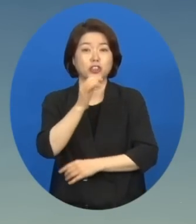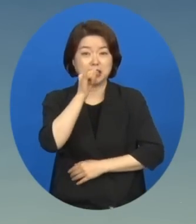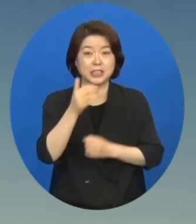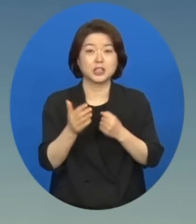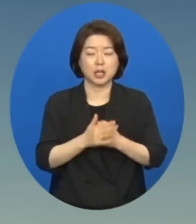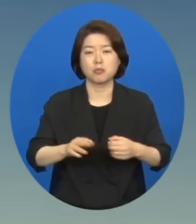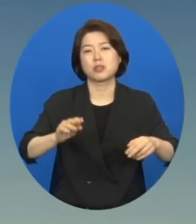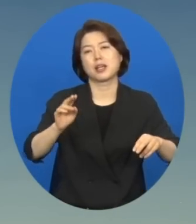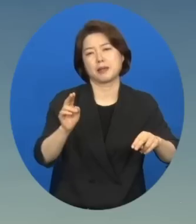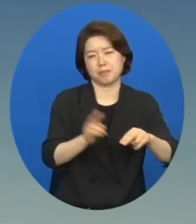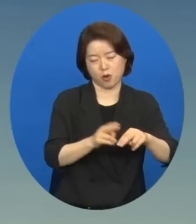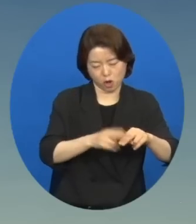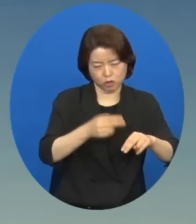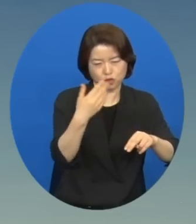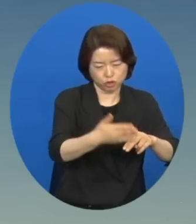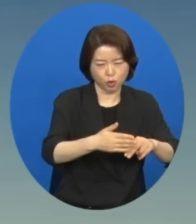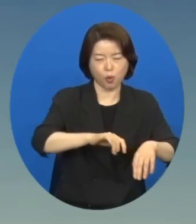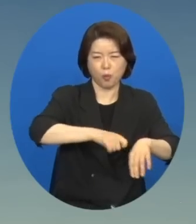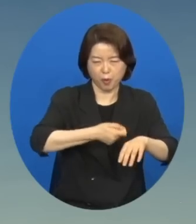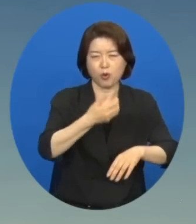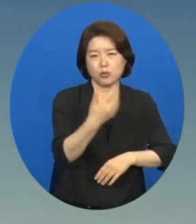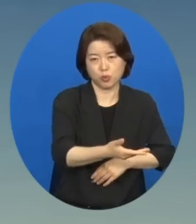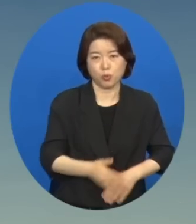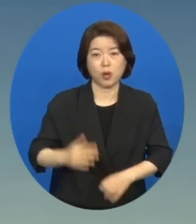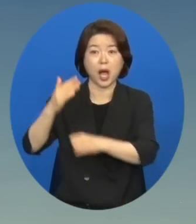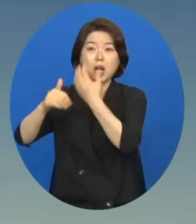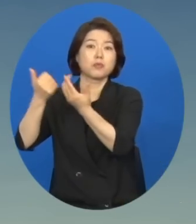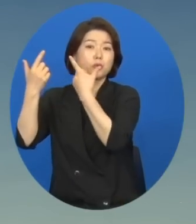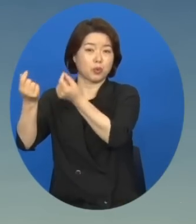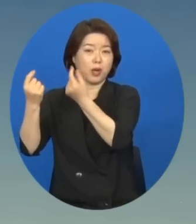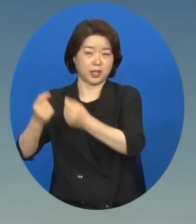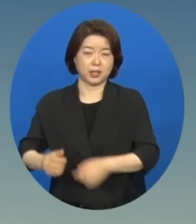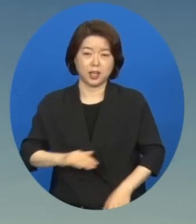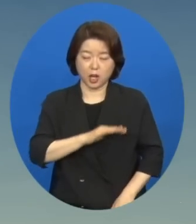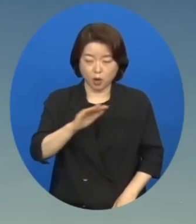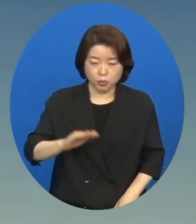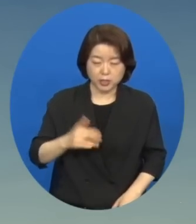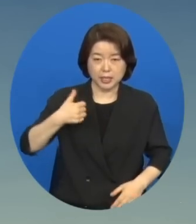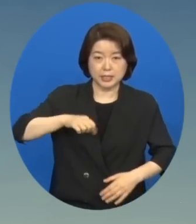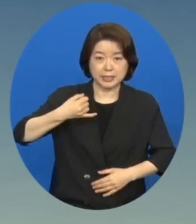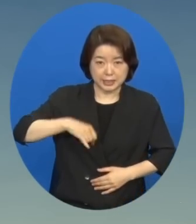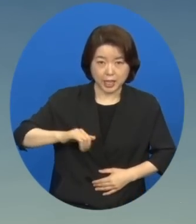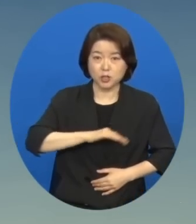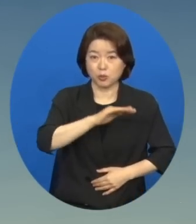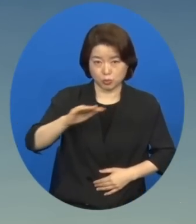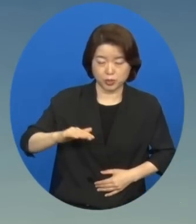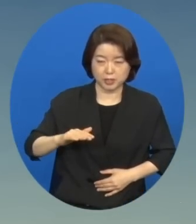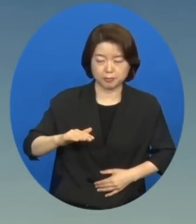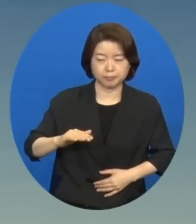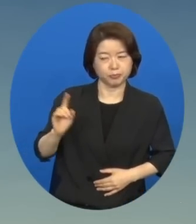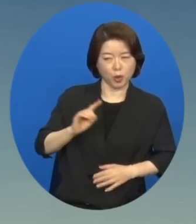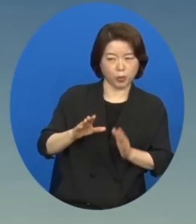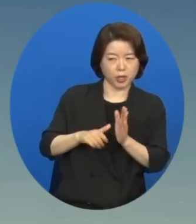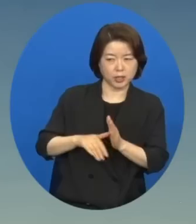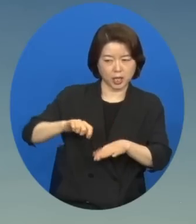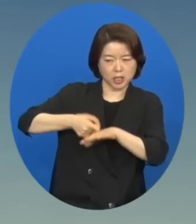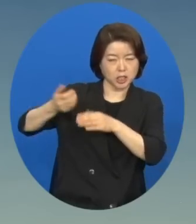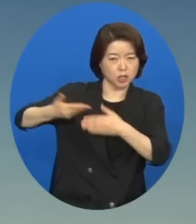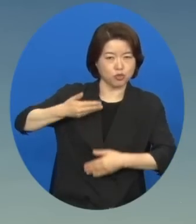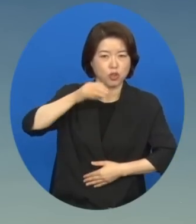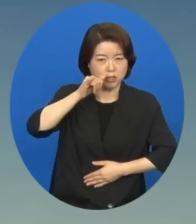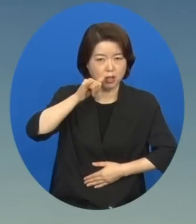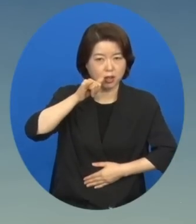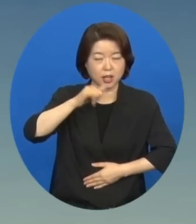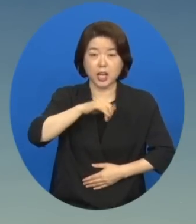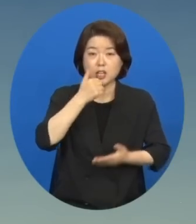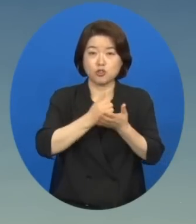거예요. 하나님도 마찬가지세요. 우리로 하여금, 하나님의 자녀된 우리로 하여금 하나님은 어떨 때는 우리를 징계하세요.